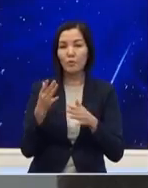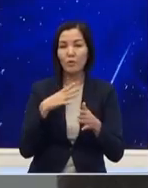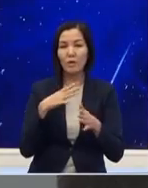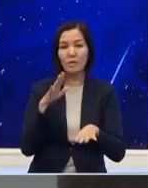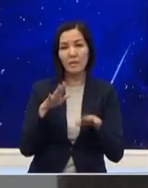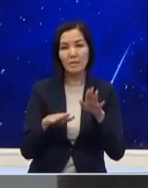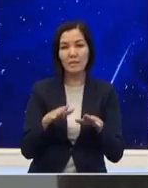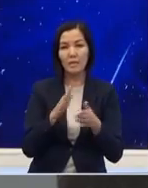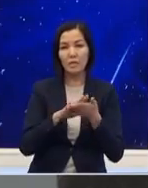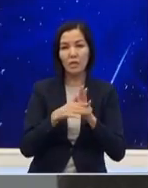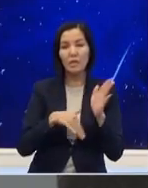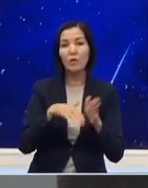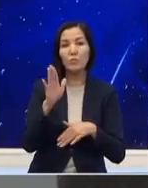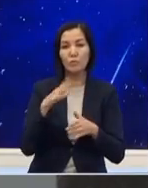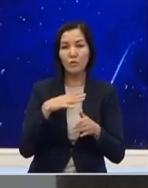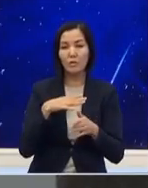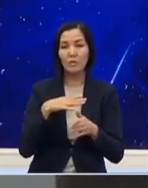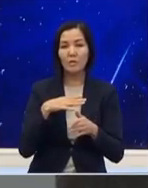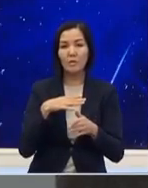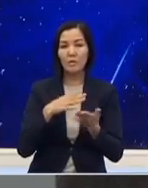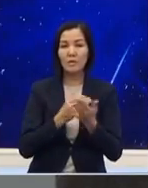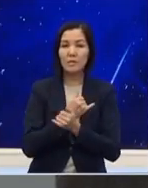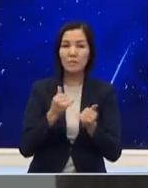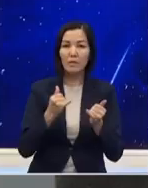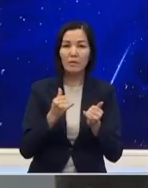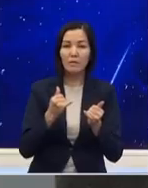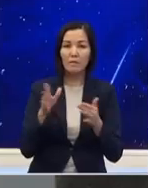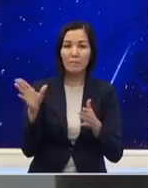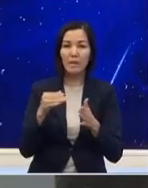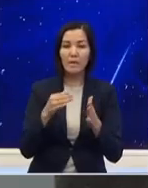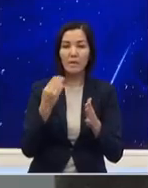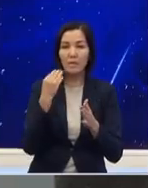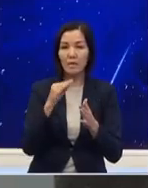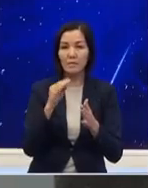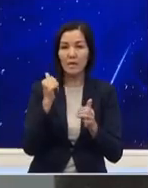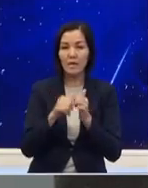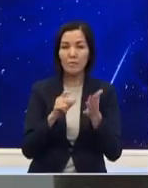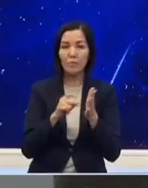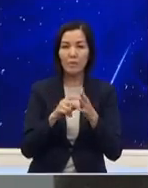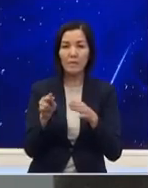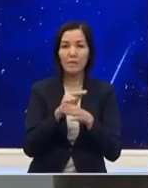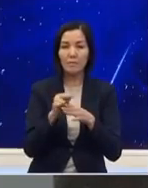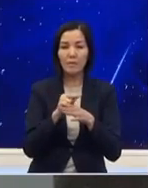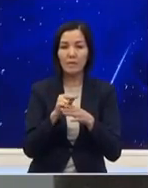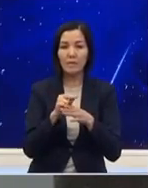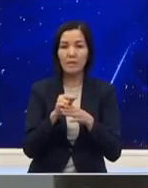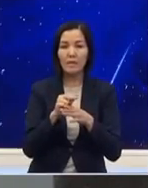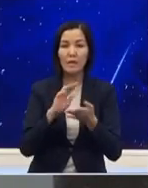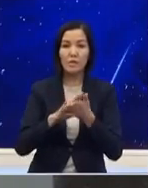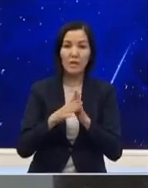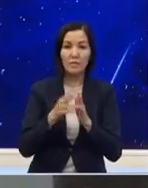жақсы. Заманауи үлгіге сәйкес барлығы. Бәрі өз орнымен, әр бөлмеде ем қабылдауға бәрі